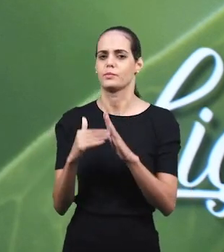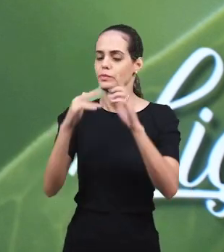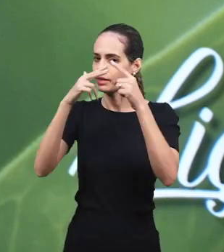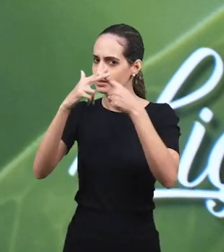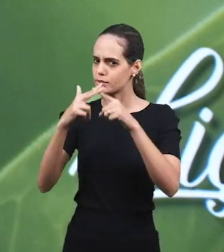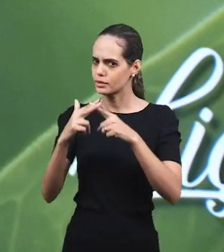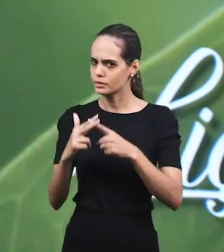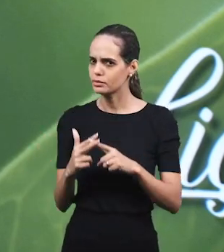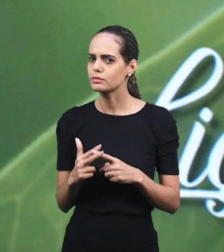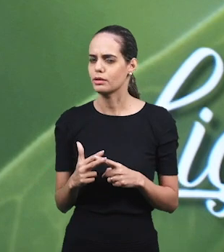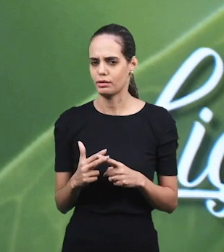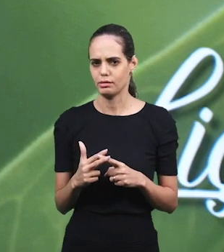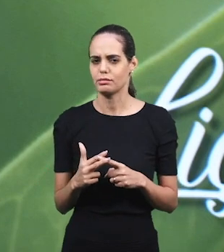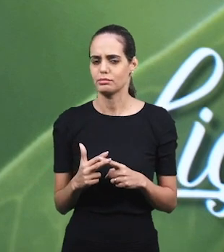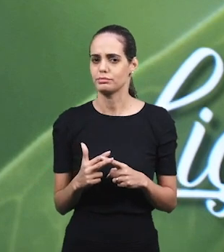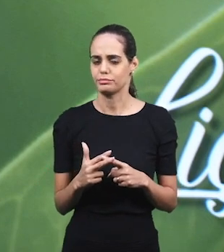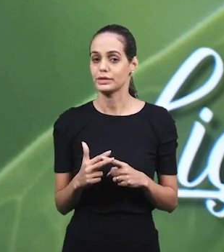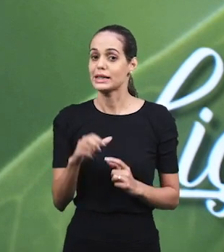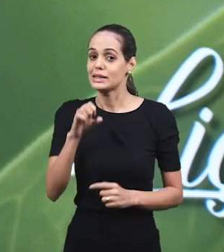nous tous,